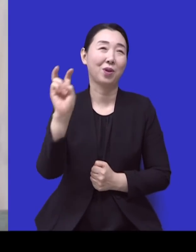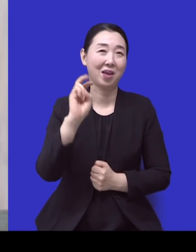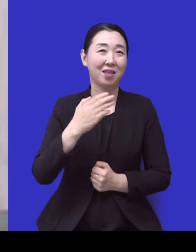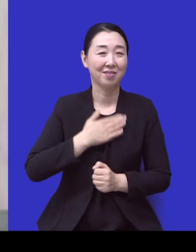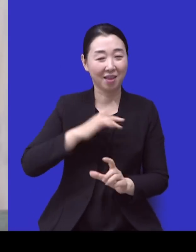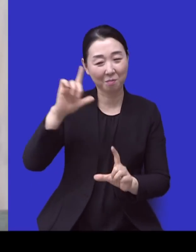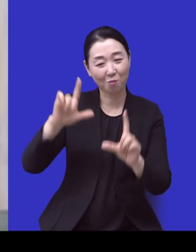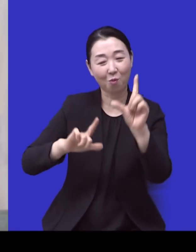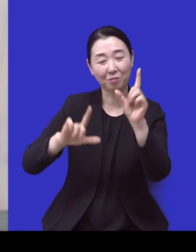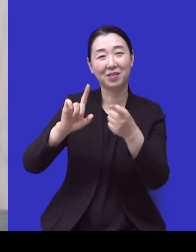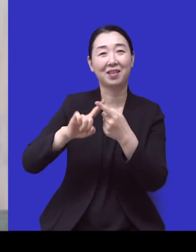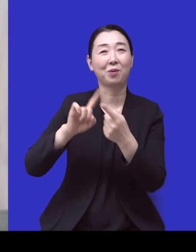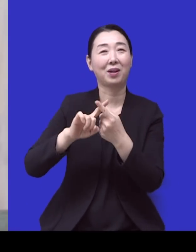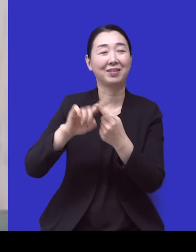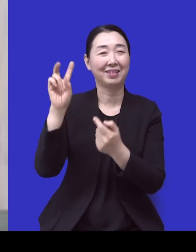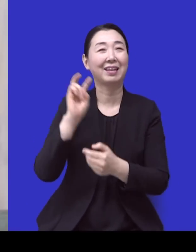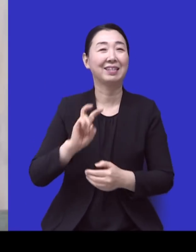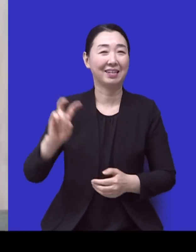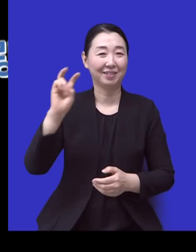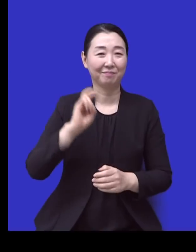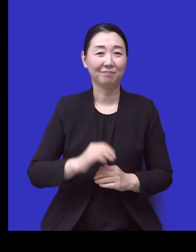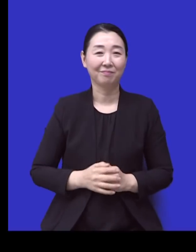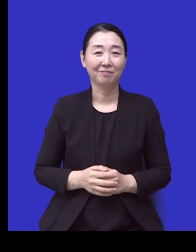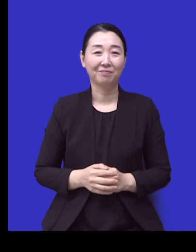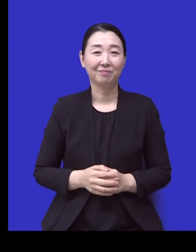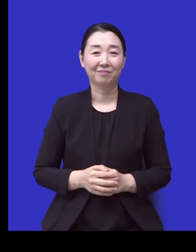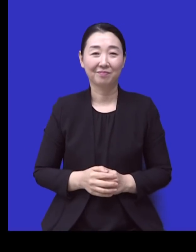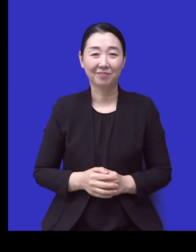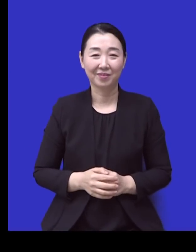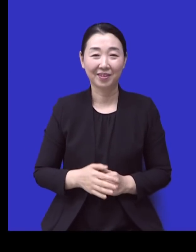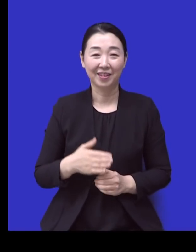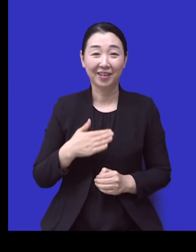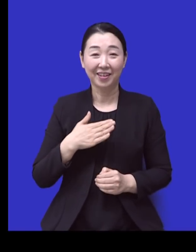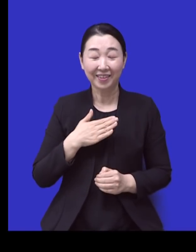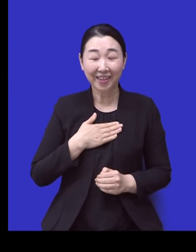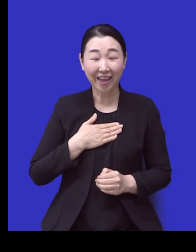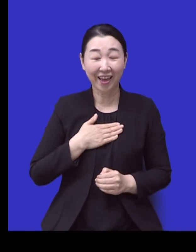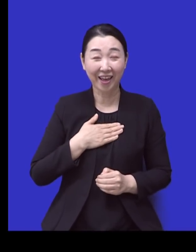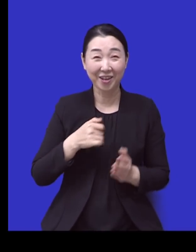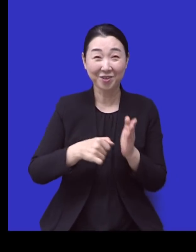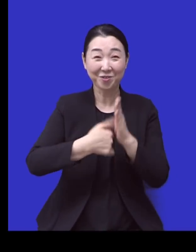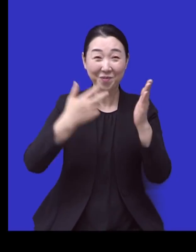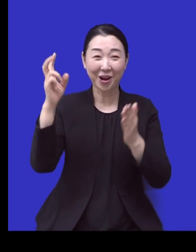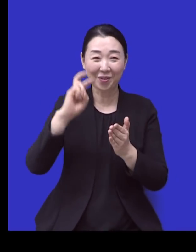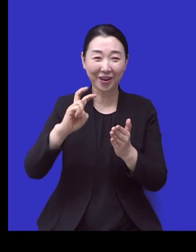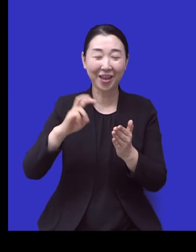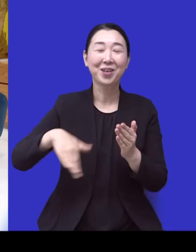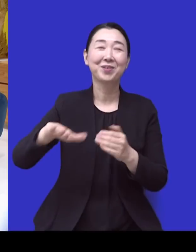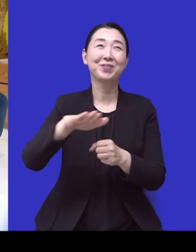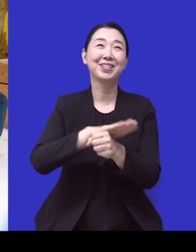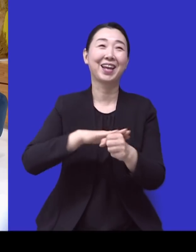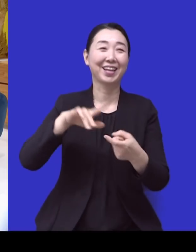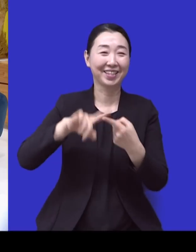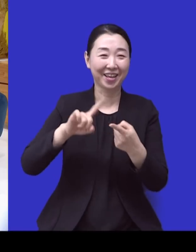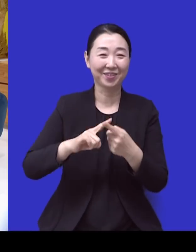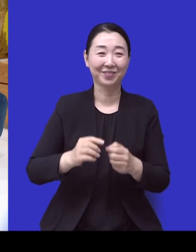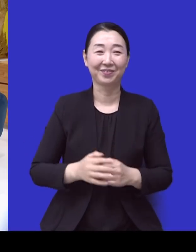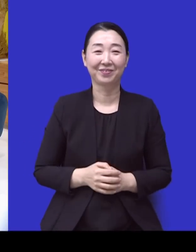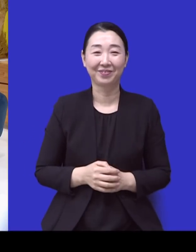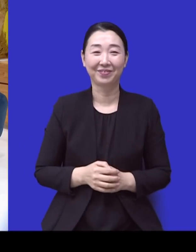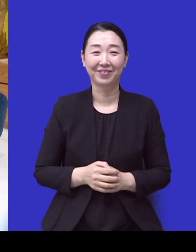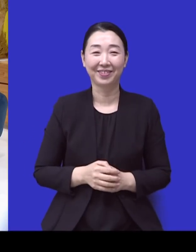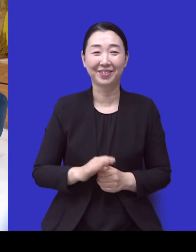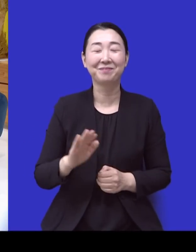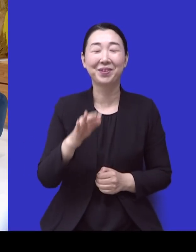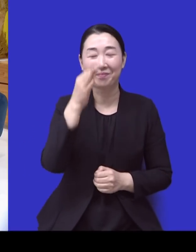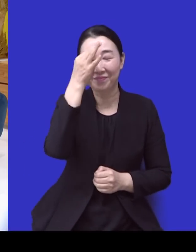모습 이대로라는 네. 찬양이거든요. 내 모습 이대로. 네, 그래서 제 히트곡은 우리 사랑 이대로. 네. 제 모습 이대로. 아, 예, 나는 죄송합니다. 고정 예, 이대로.